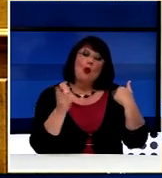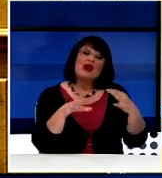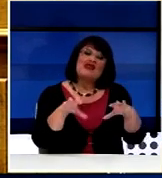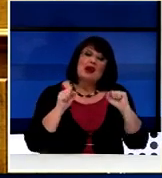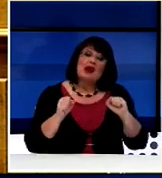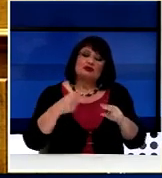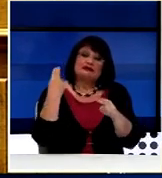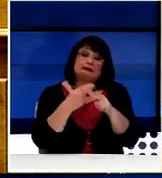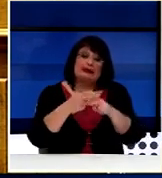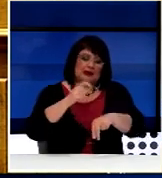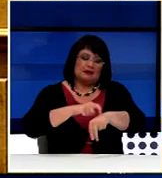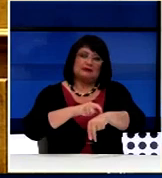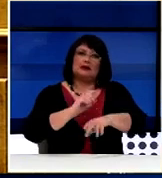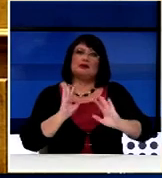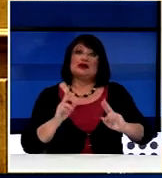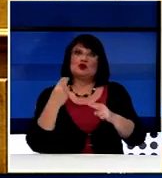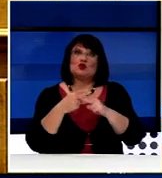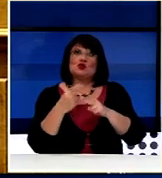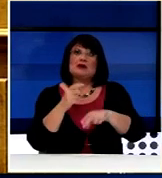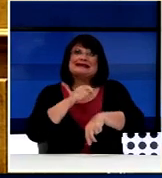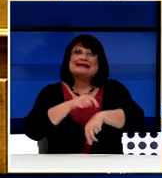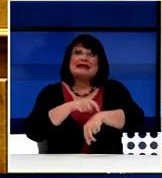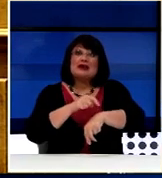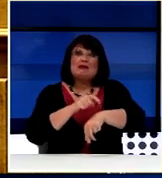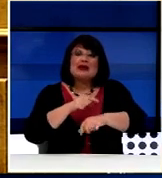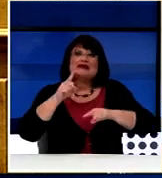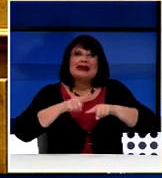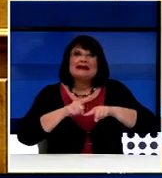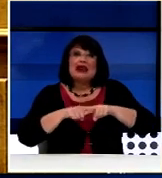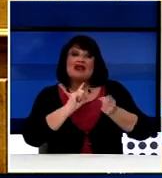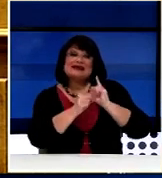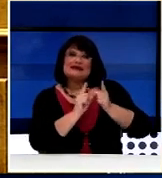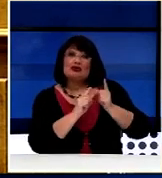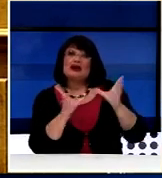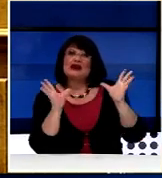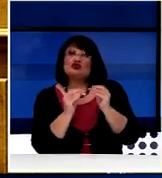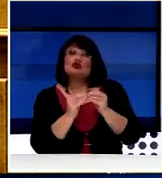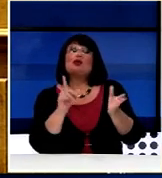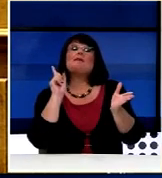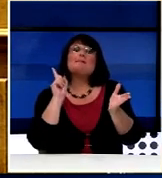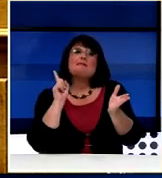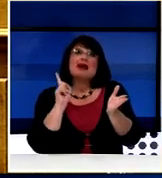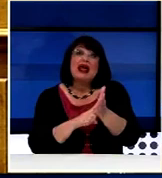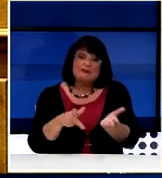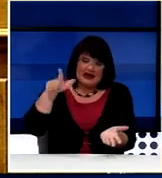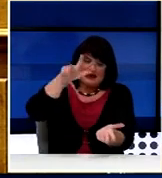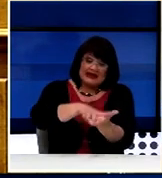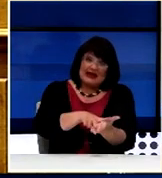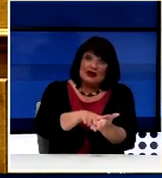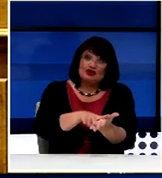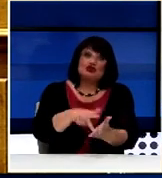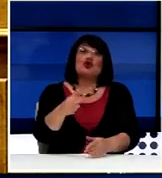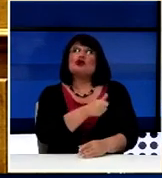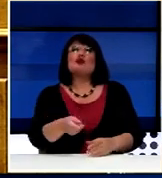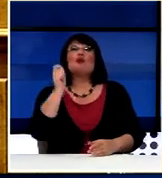κρίσιμες στιγμές. Και οι κρίσιμες για τη χώρα συμφωνίες πρέπει να κυρώνονται όχι με την ψήφο μόνο